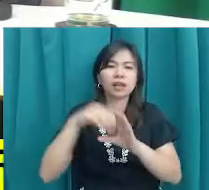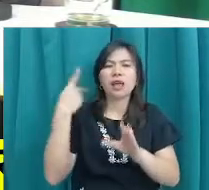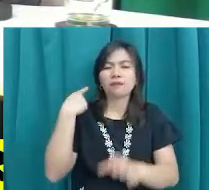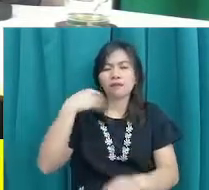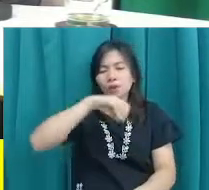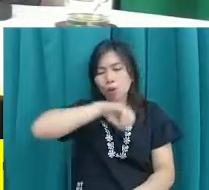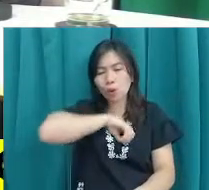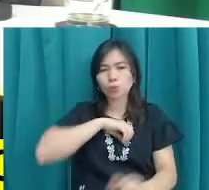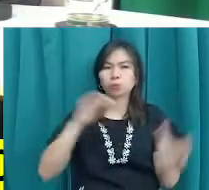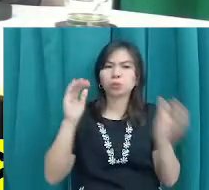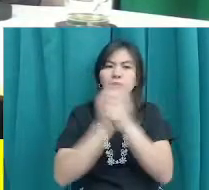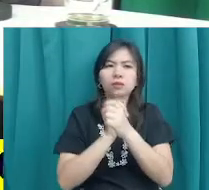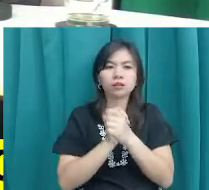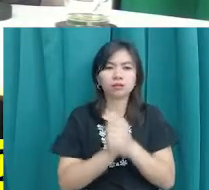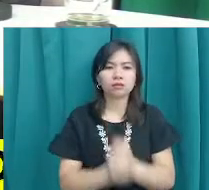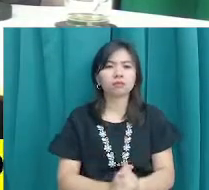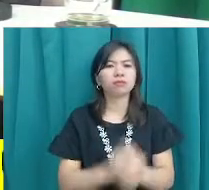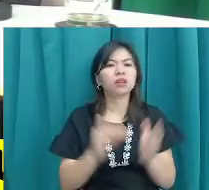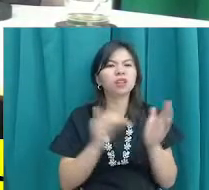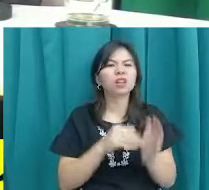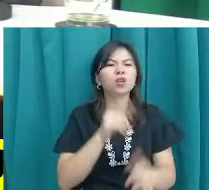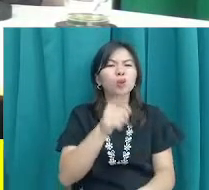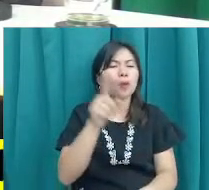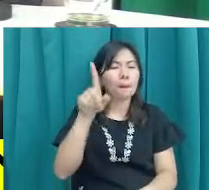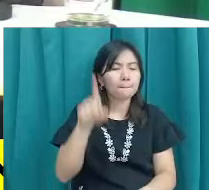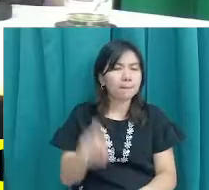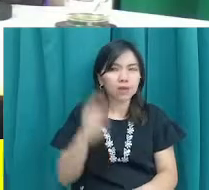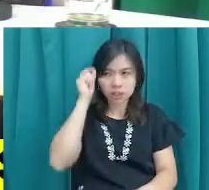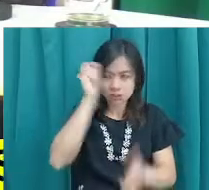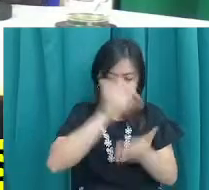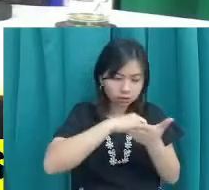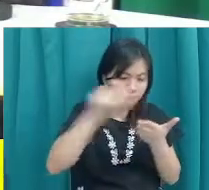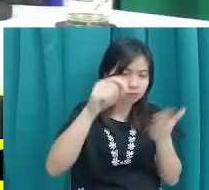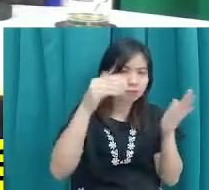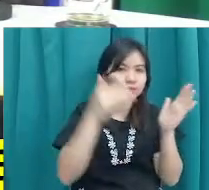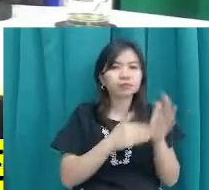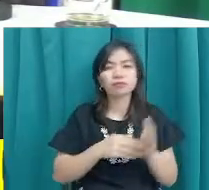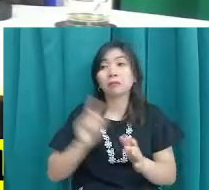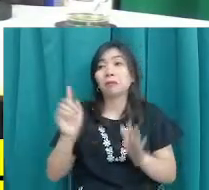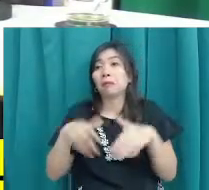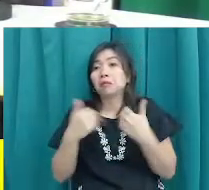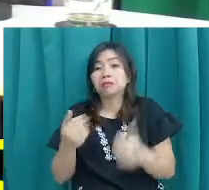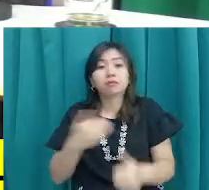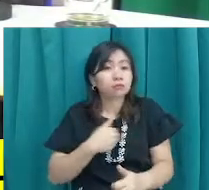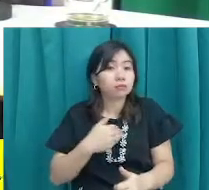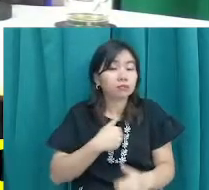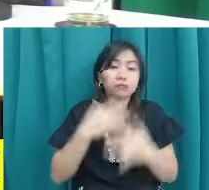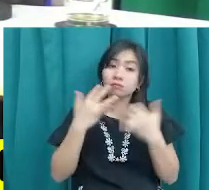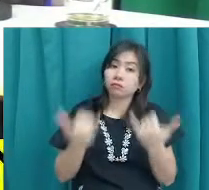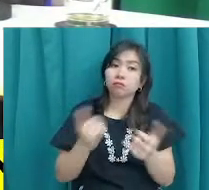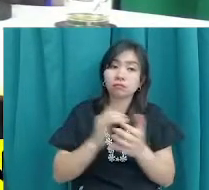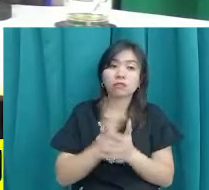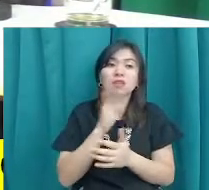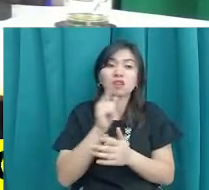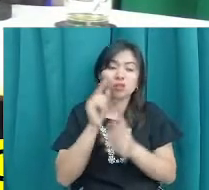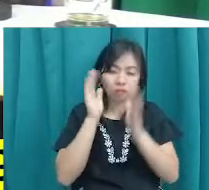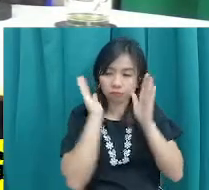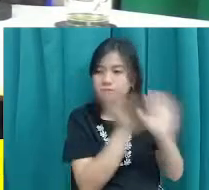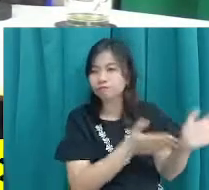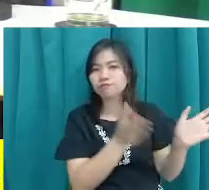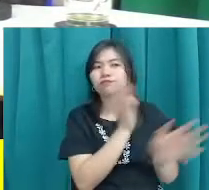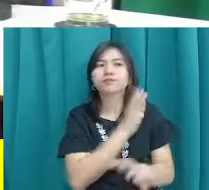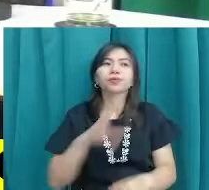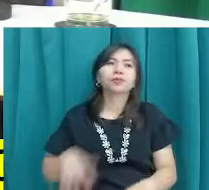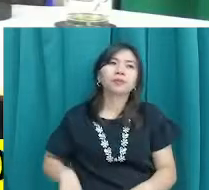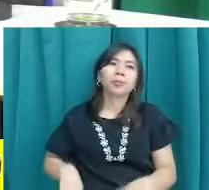pagpapamilya, kilalanin mo, pagiging disipulo mo, baka later on ipagkalulo mo rin sa pamumuhay mo si Kristo.